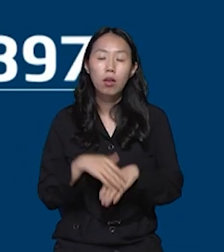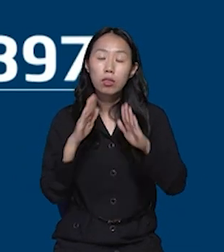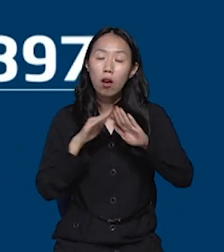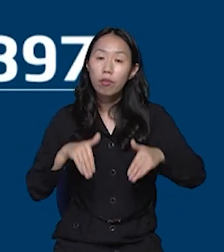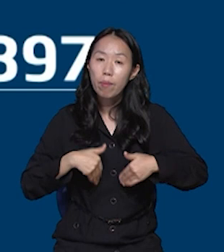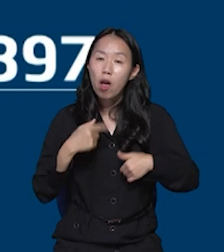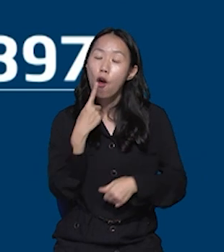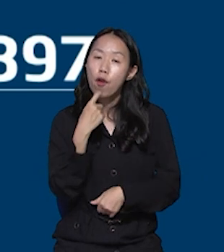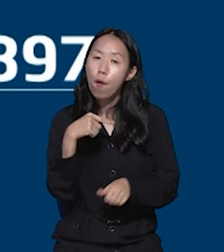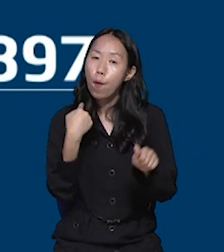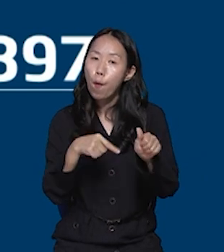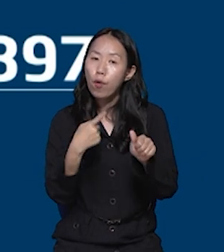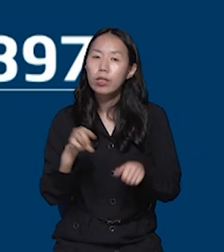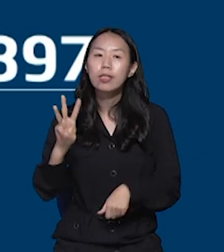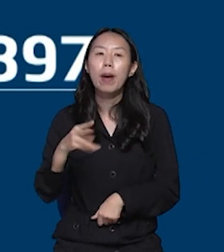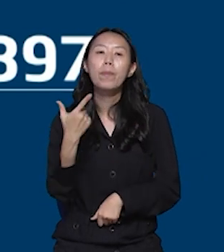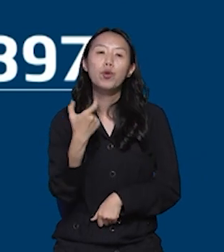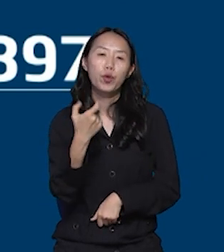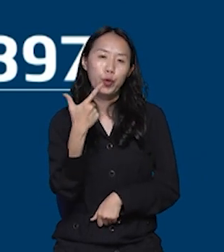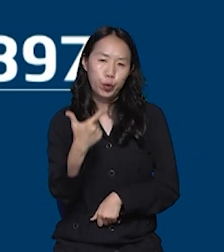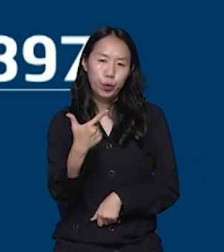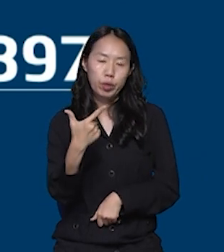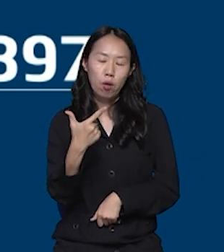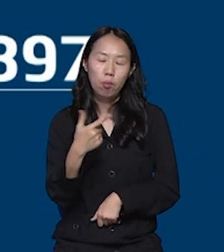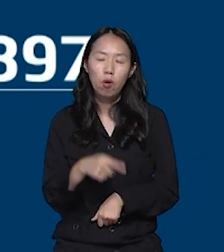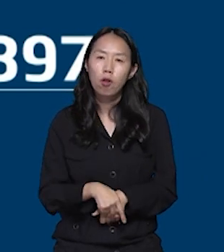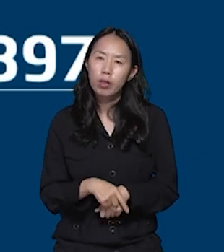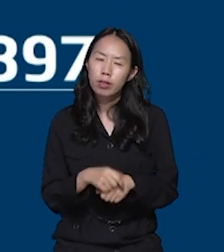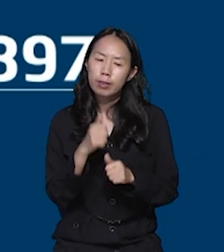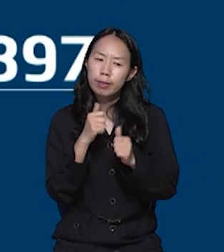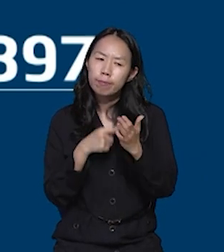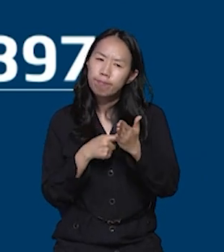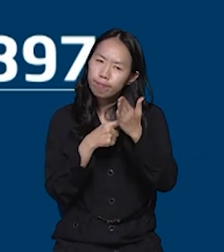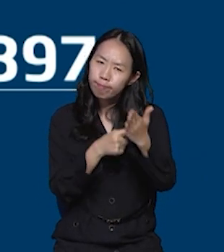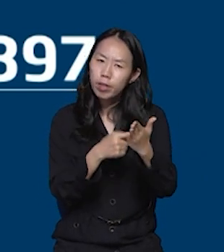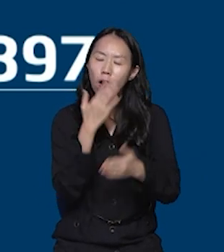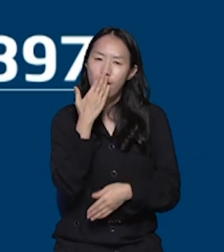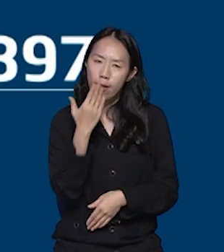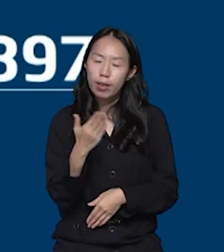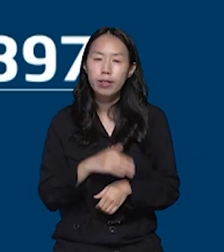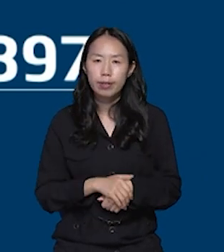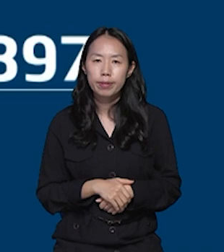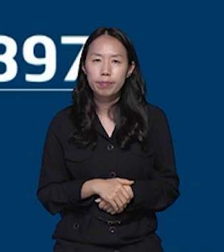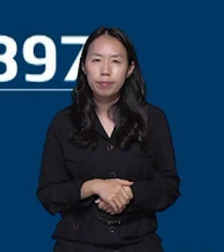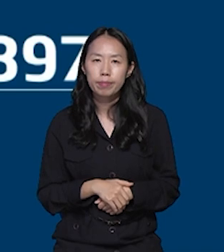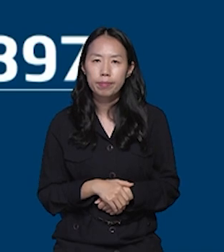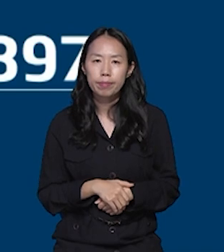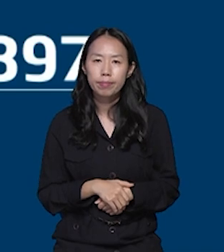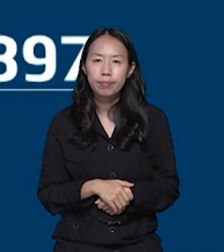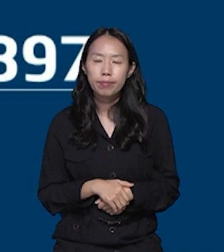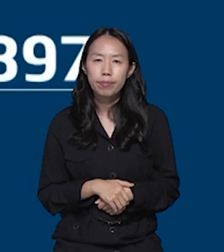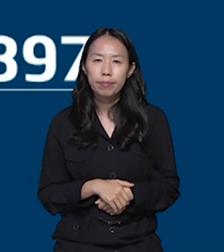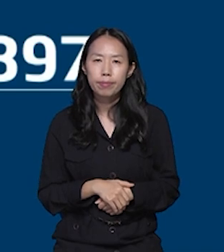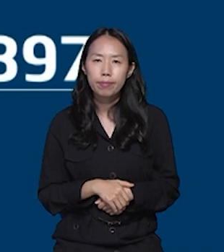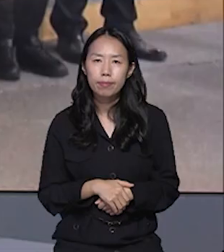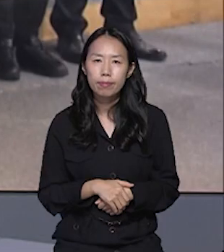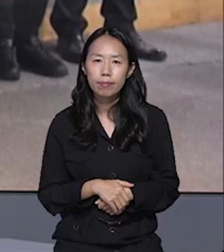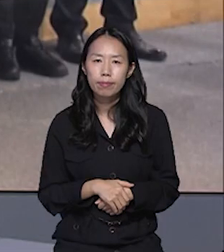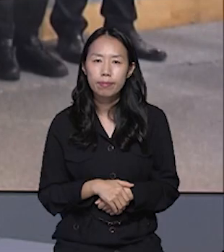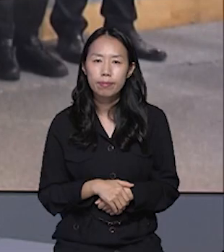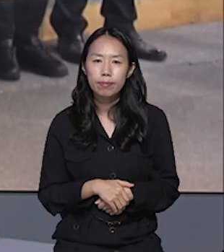전남대 영어교육과 366 선에서 당락이 갈릴 전망입니다 KBC 정경원